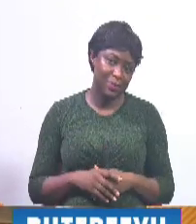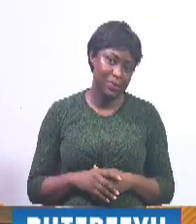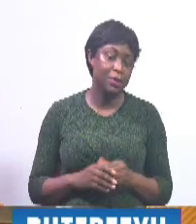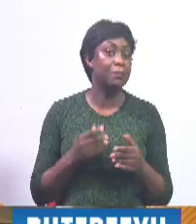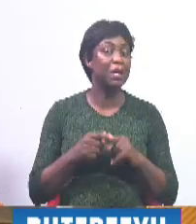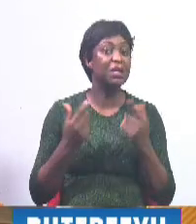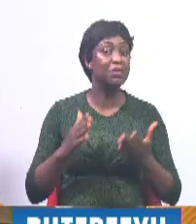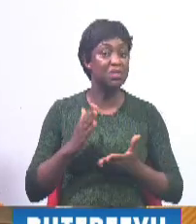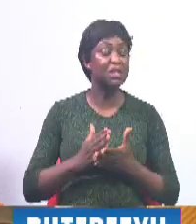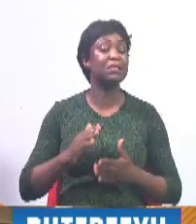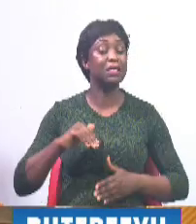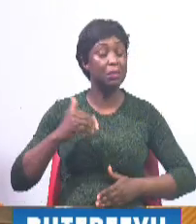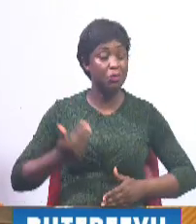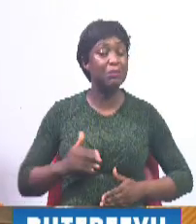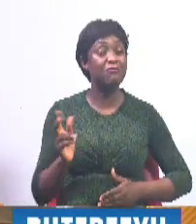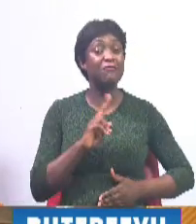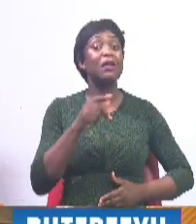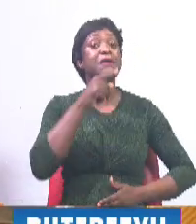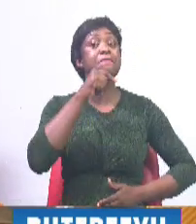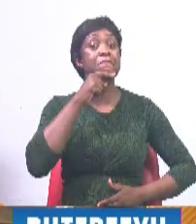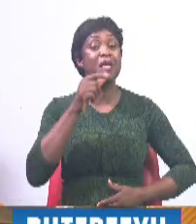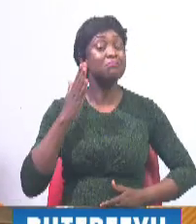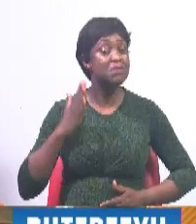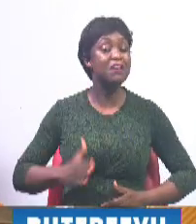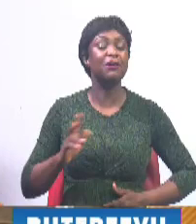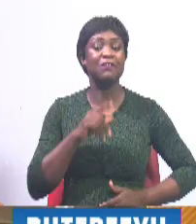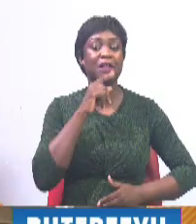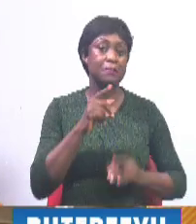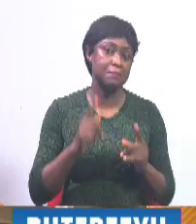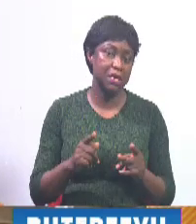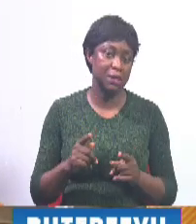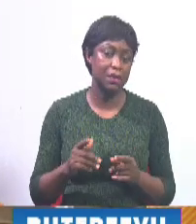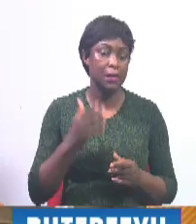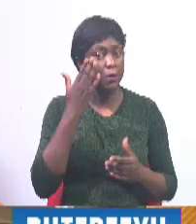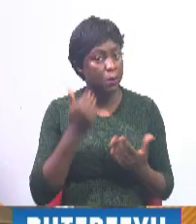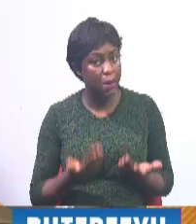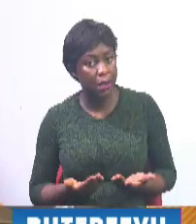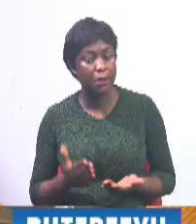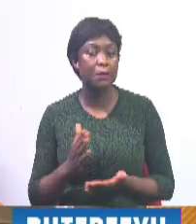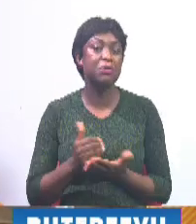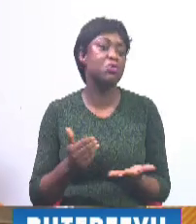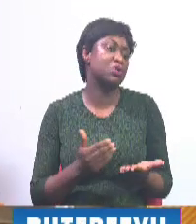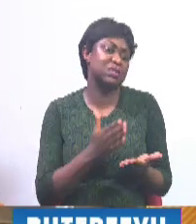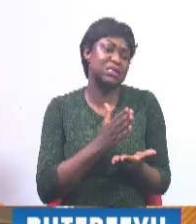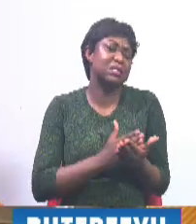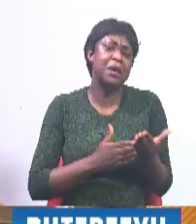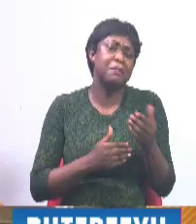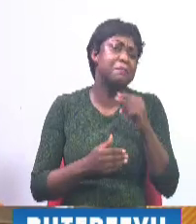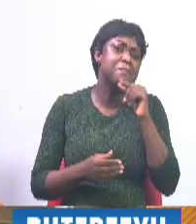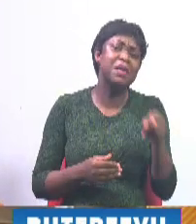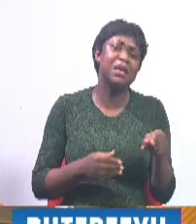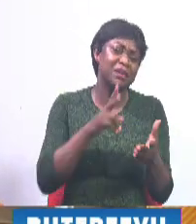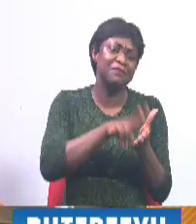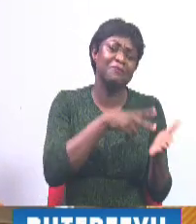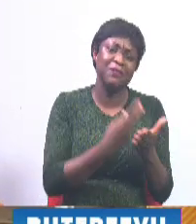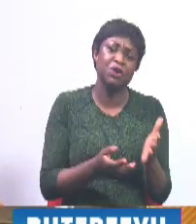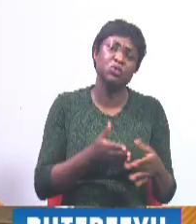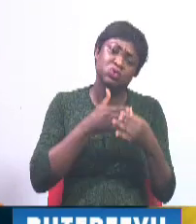sajja lwaki kubanga abakyala beesanze nga abaami balemereddwa okulemberamu mu